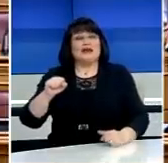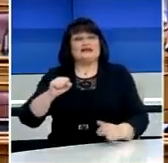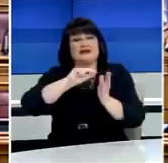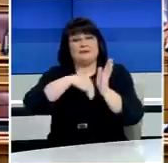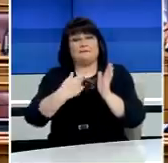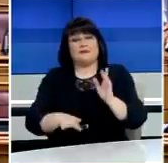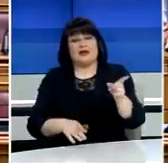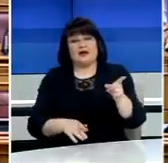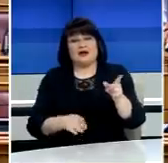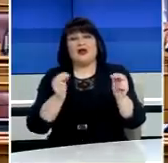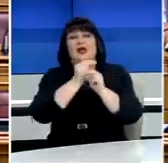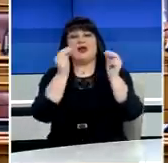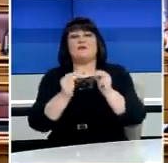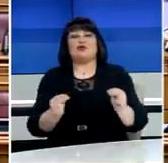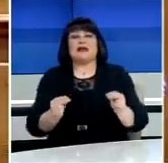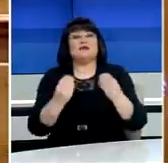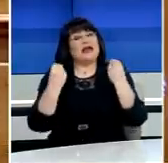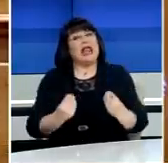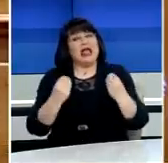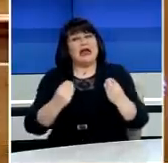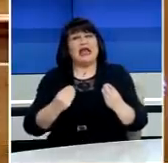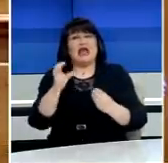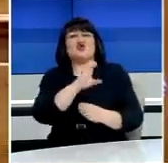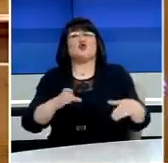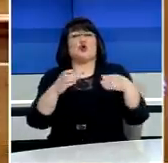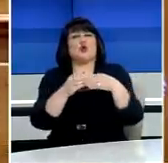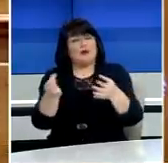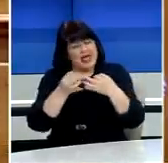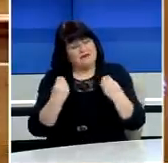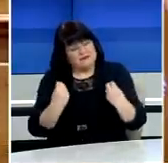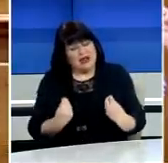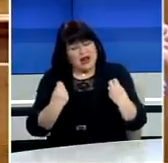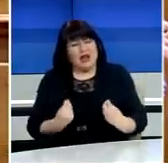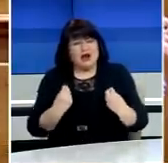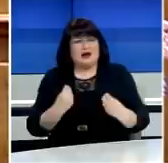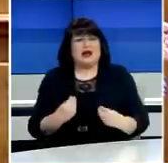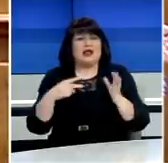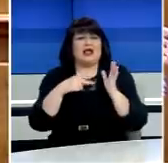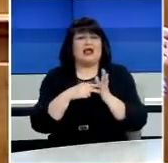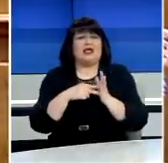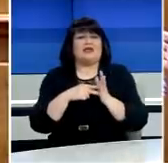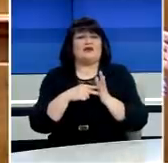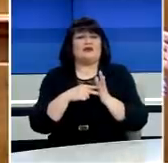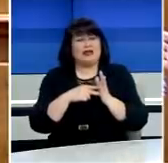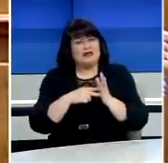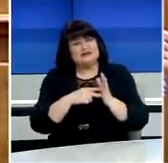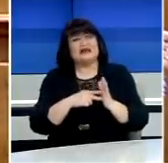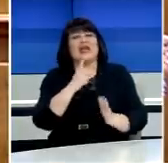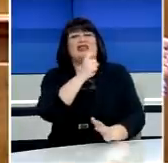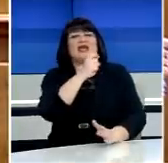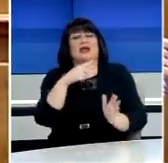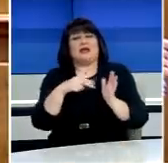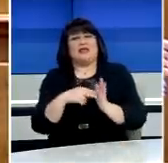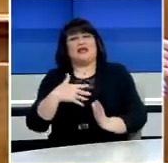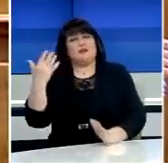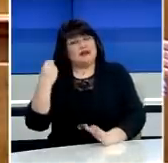είναι συμπεράσματα που εκτός βεβαίως από τα καλά λόγια που συνήθως λέει το Eurogroup, έλεγε και το 10-15 πολύ καλά λόγια, όταν η